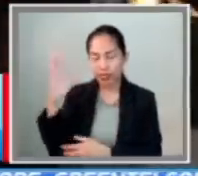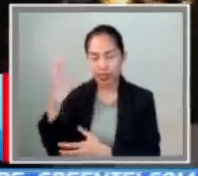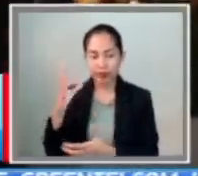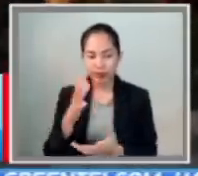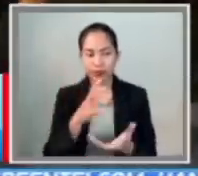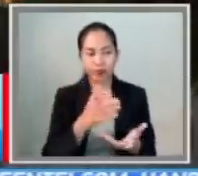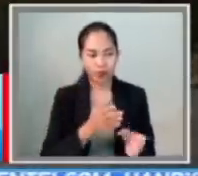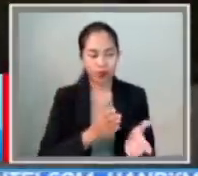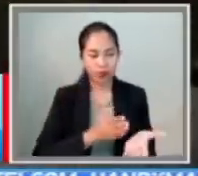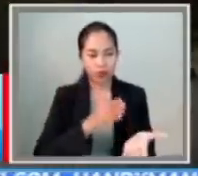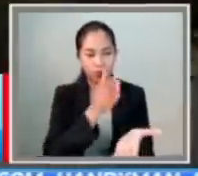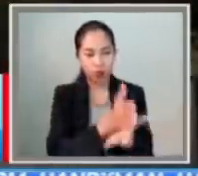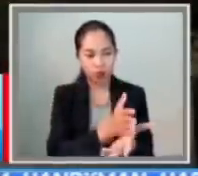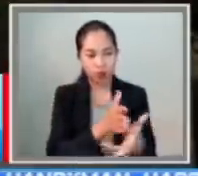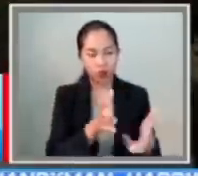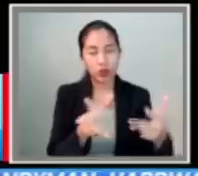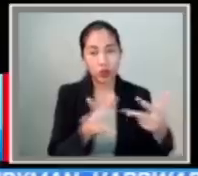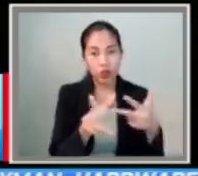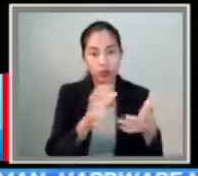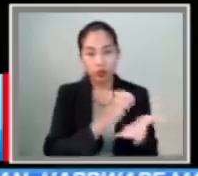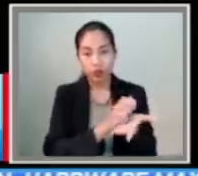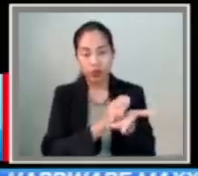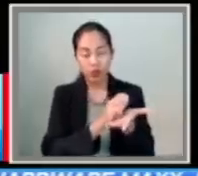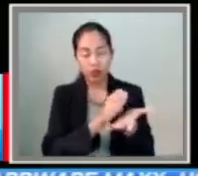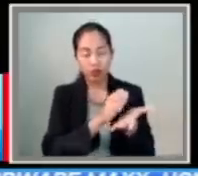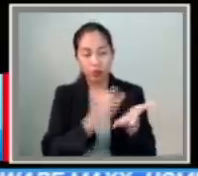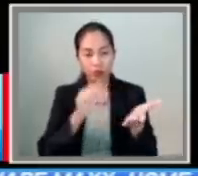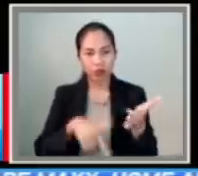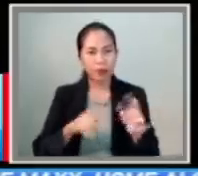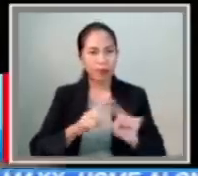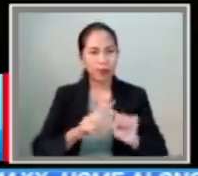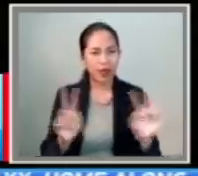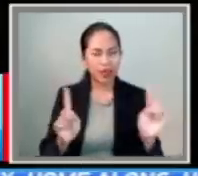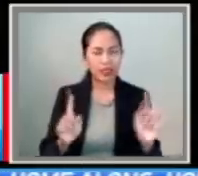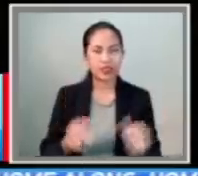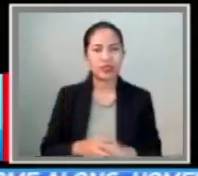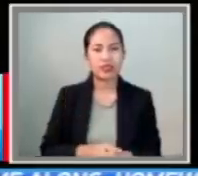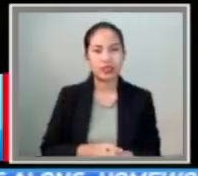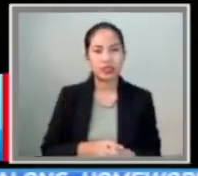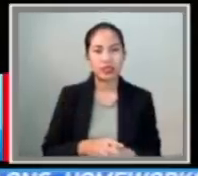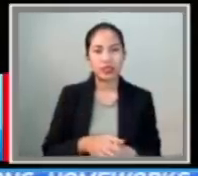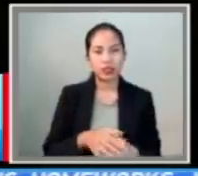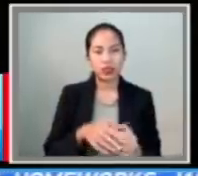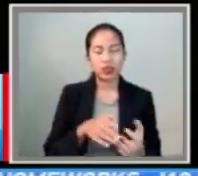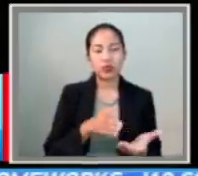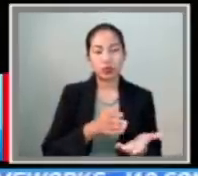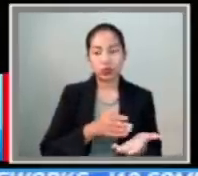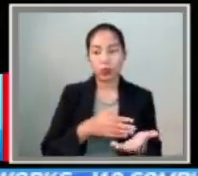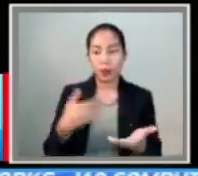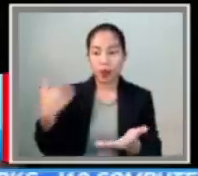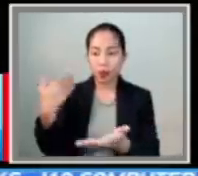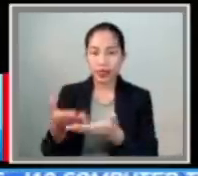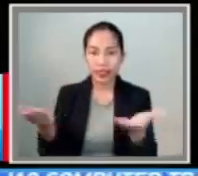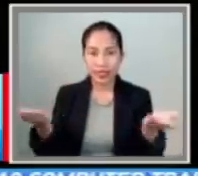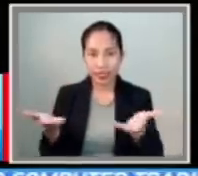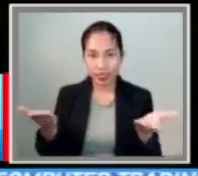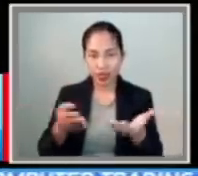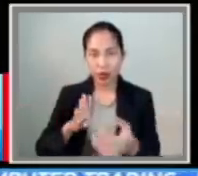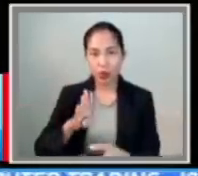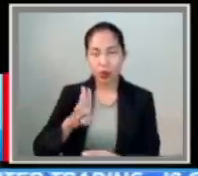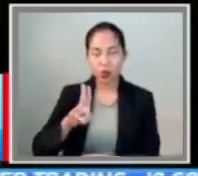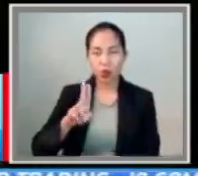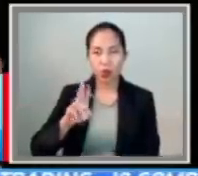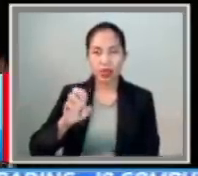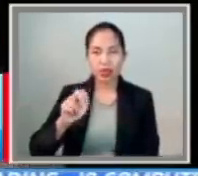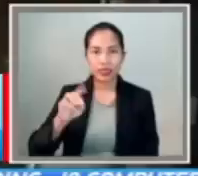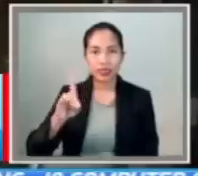yung traffic natin eh. Ngayon, pagdating dito sa pababa ng Buendia Flyover, dumausdos siya. Hindi nila kinaya